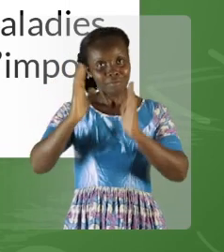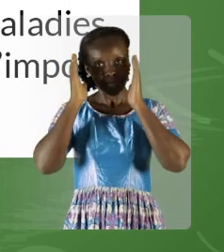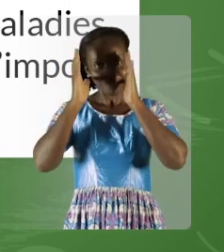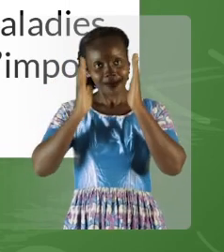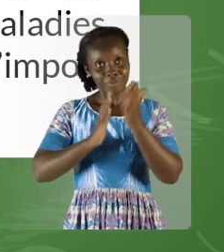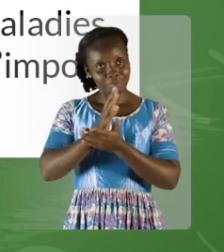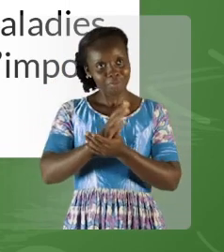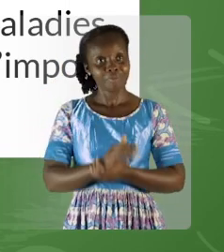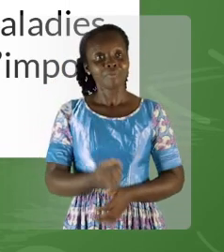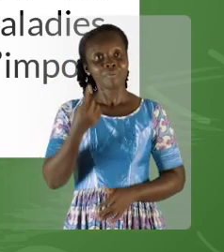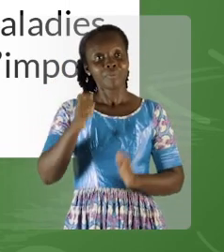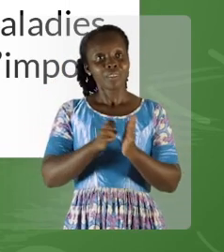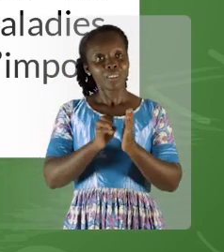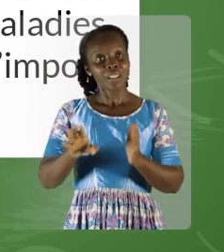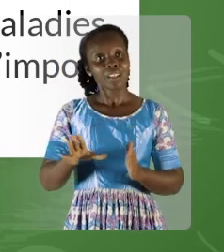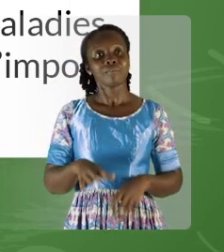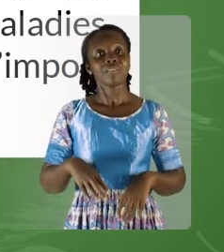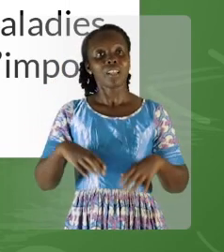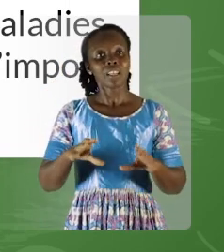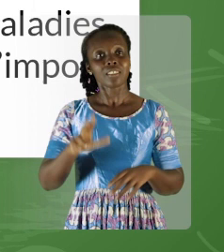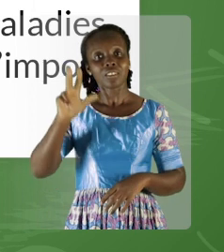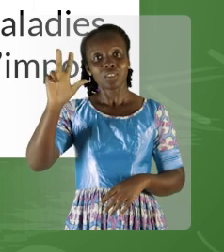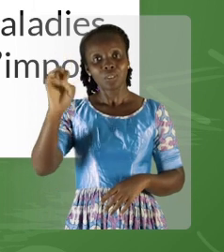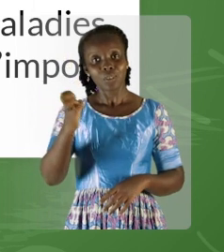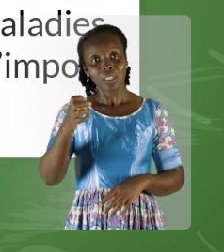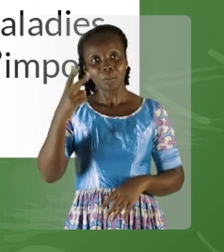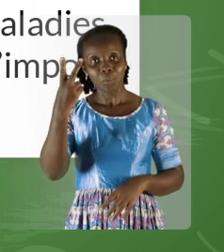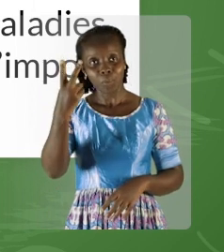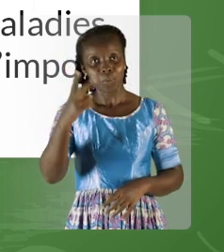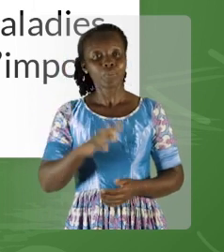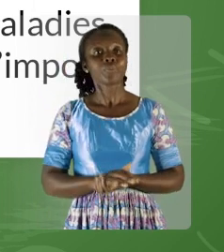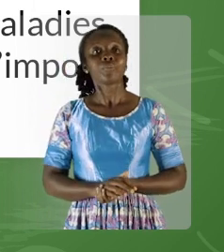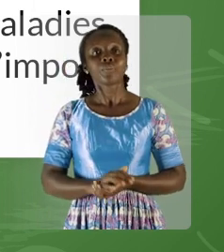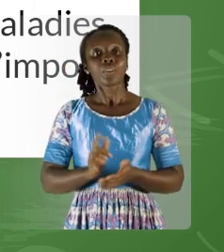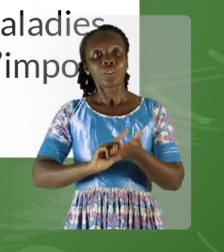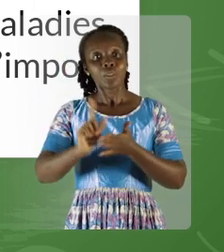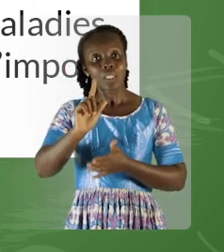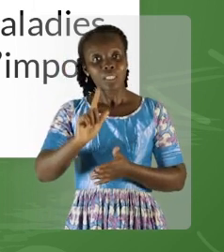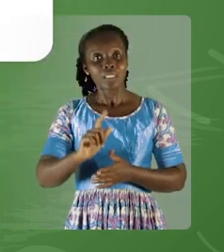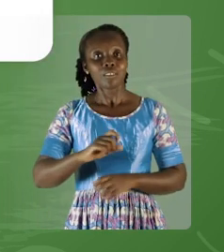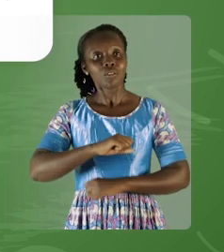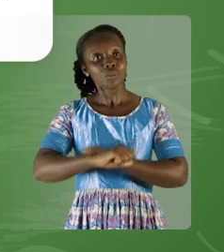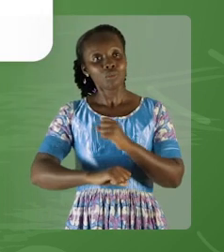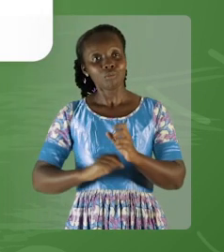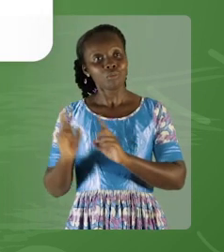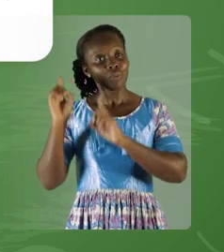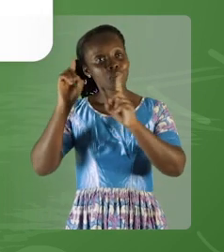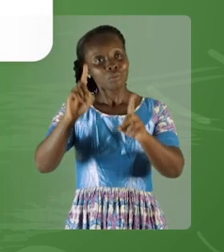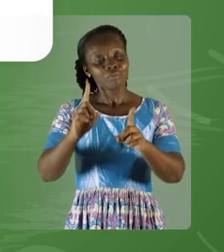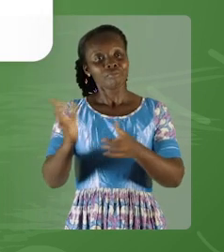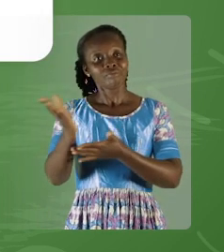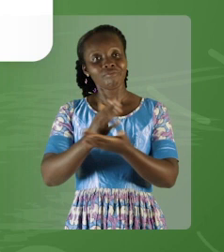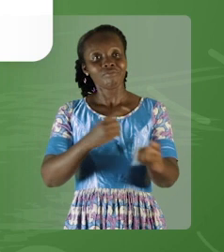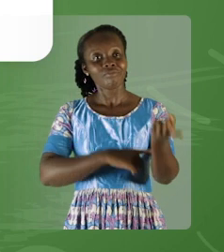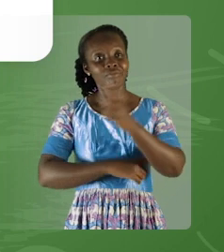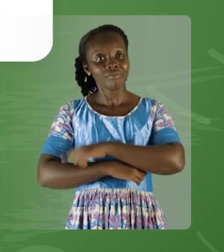situation. Une élève de la classe de 3e 2 du lycée souffre